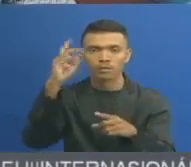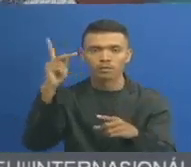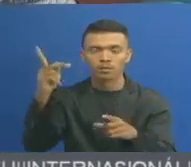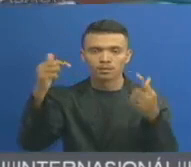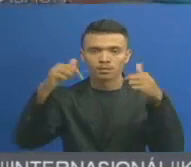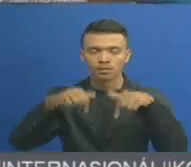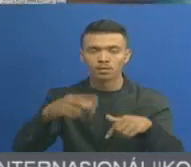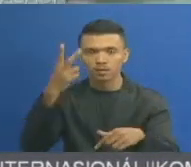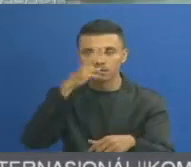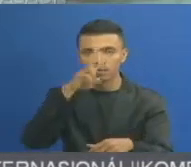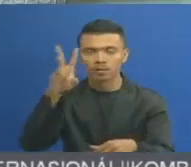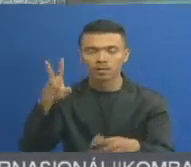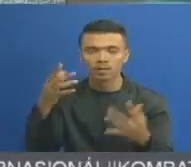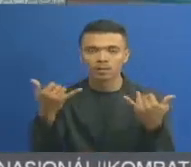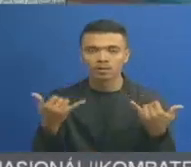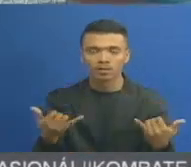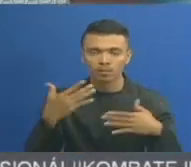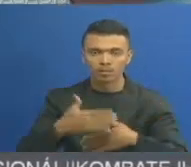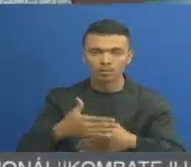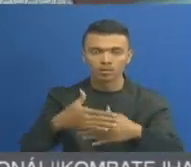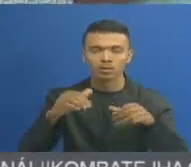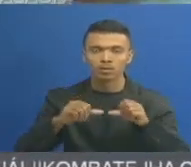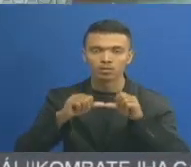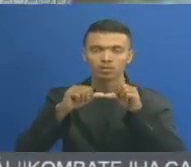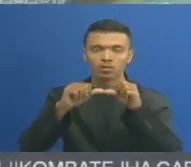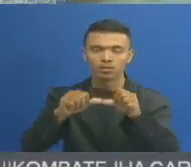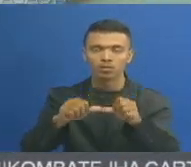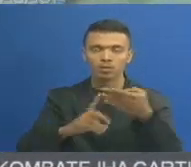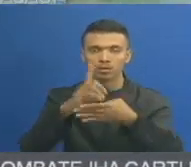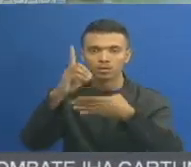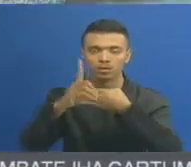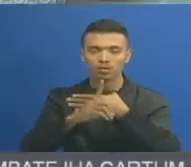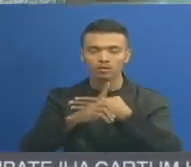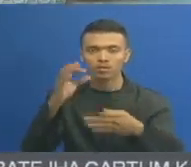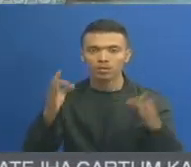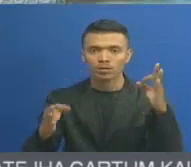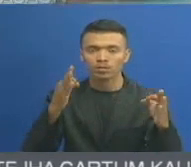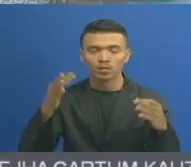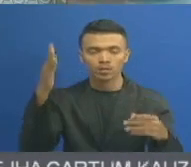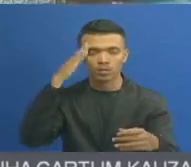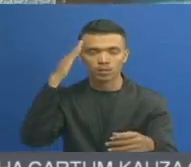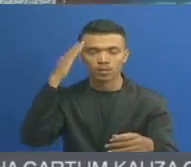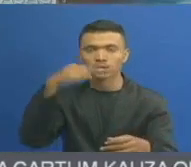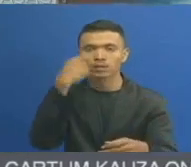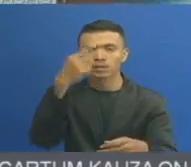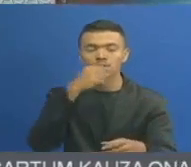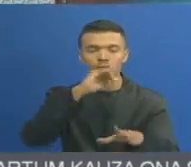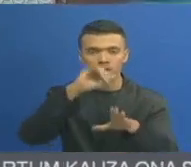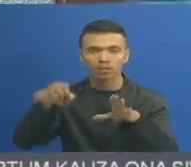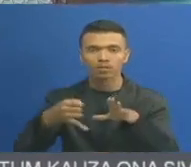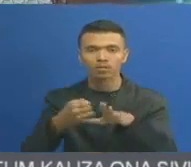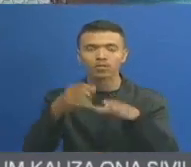pronto halu identifikasi saun, agora proses ini lau dadap ni, itu continue desenvolve, para ini itu diskover hot sesama iya kotu. Para o